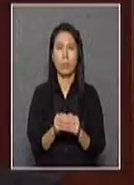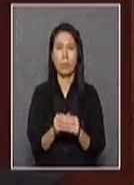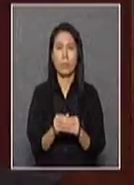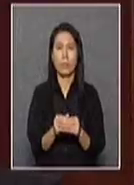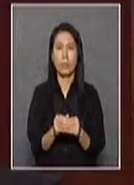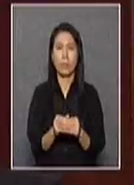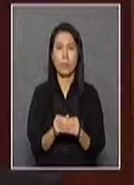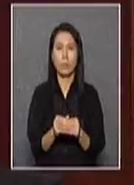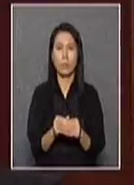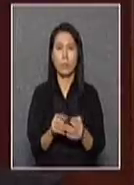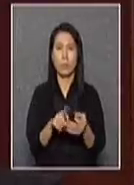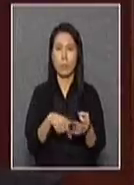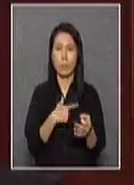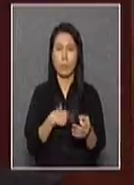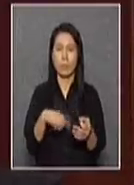穆乃光議員，